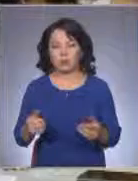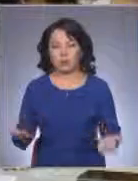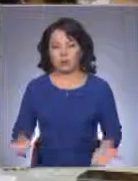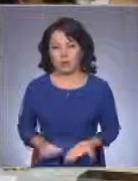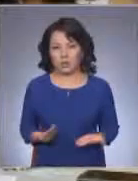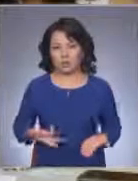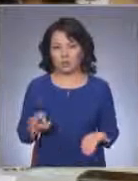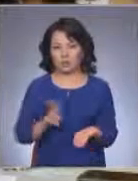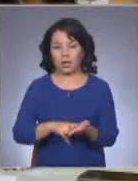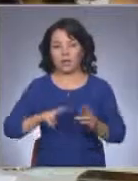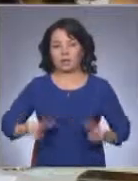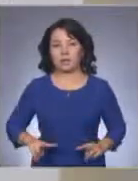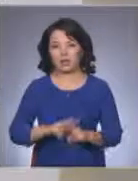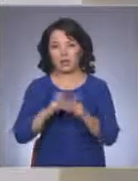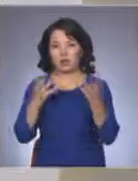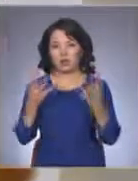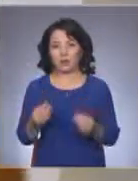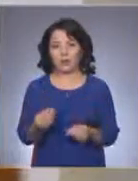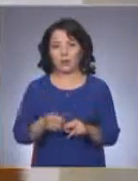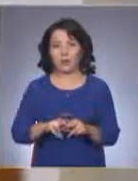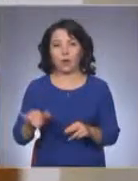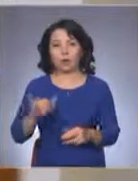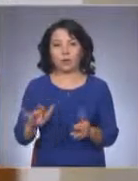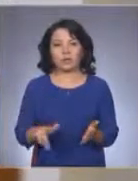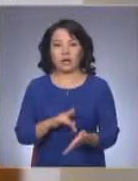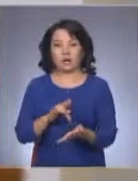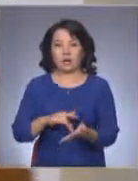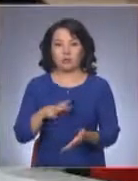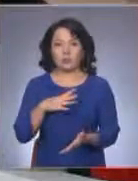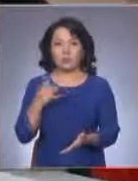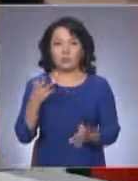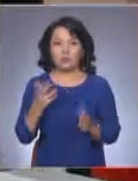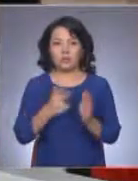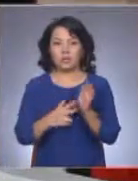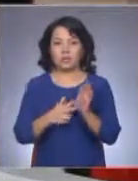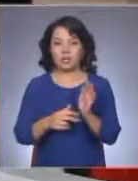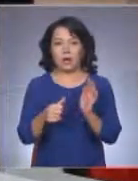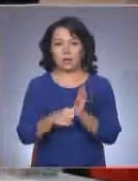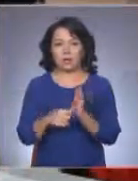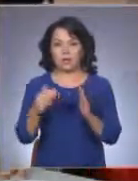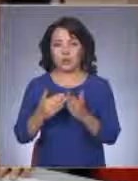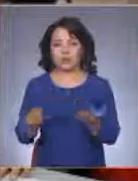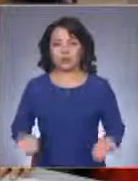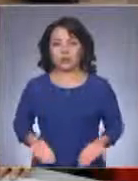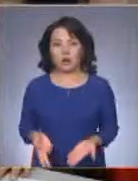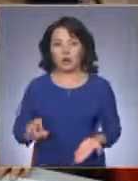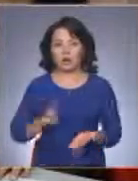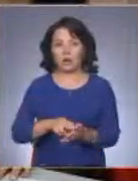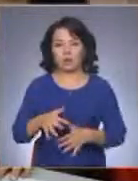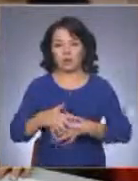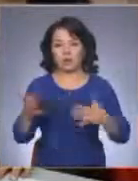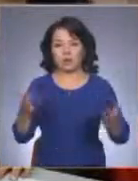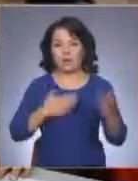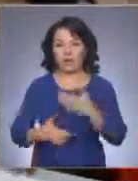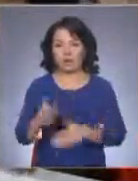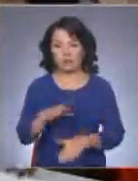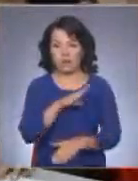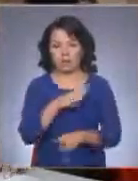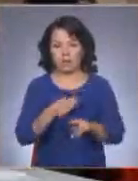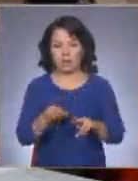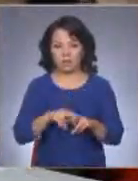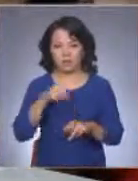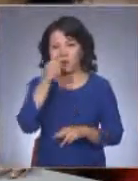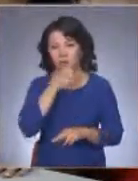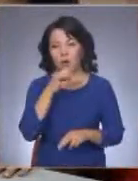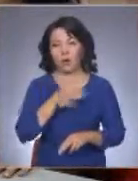Айта кетейік, биыл Астана күні қарсаңда Орал қаласындағы 486 отбасы қоныс тойын тойлап үлкен қуанышқа кенелген еді. Былтыр